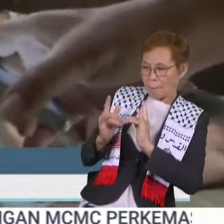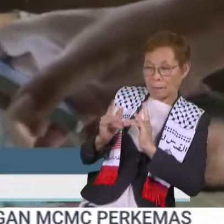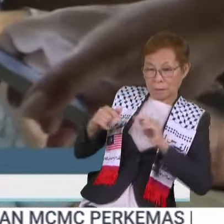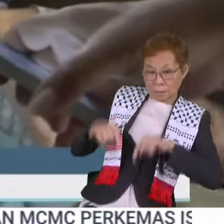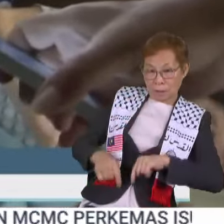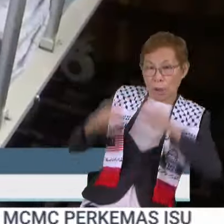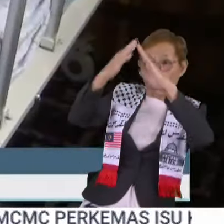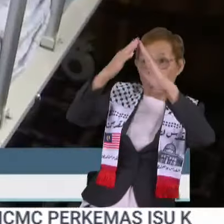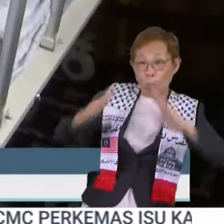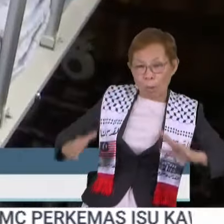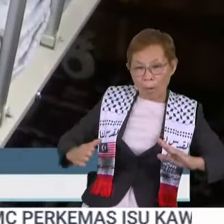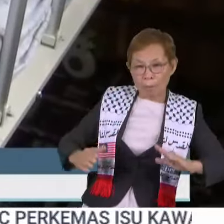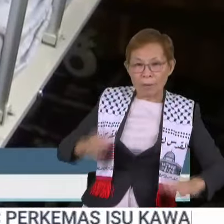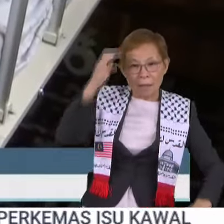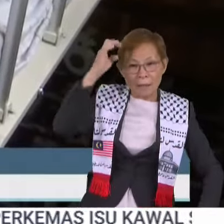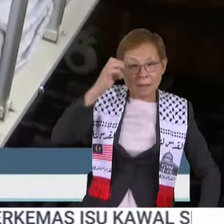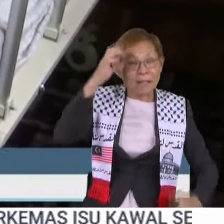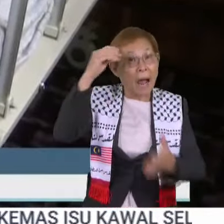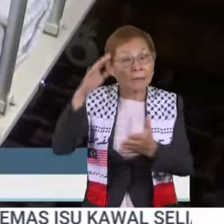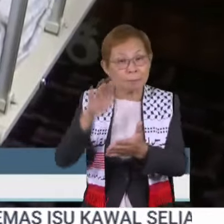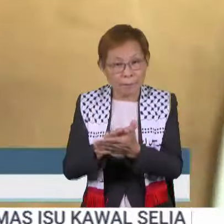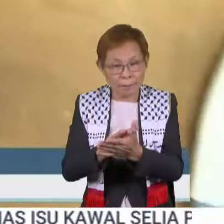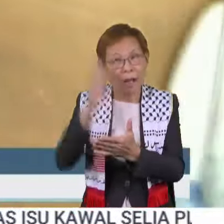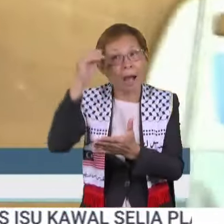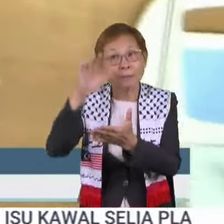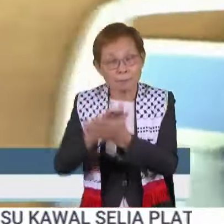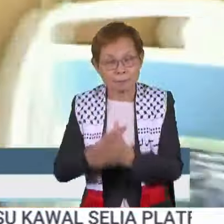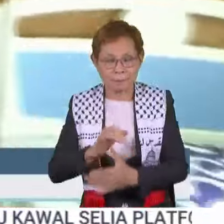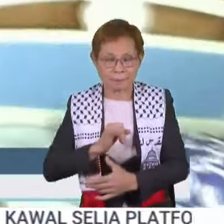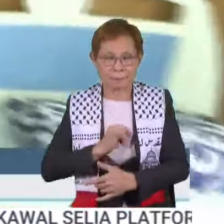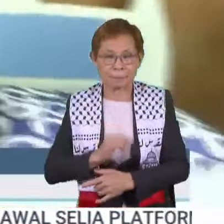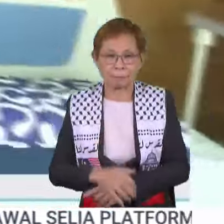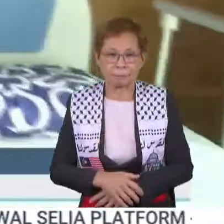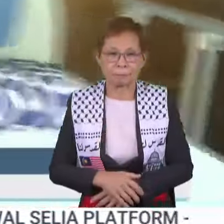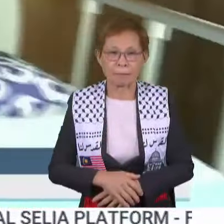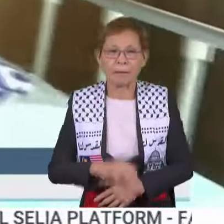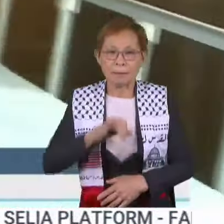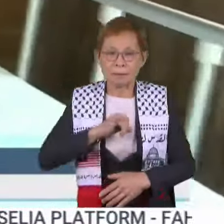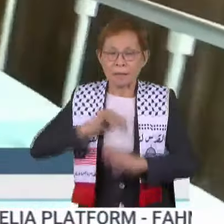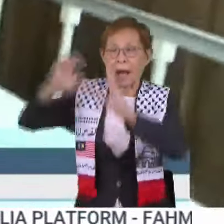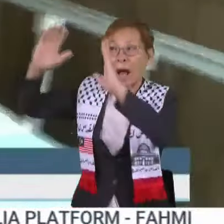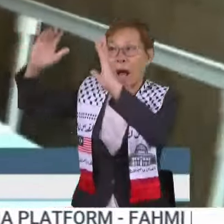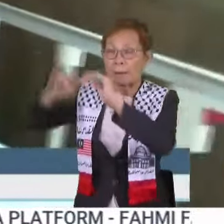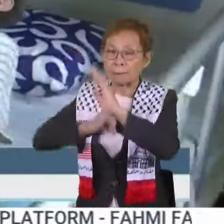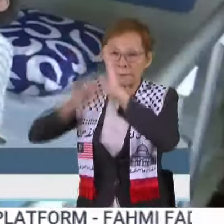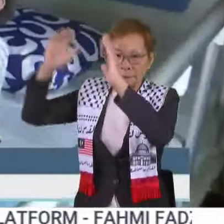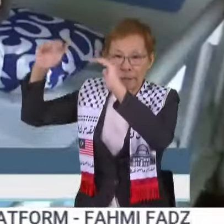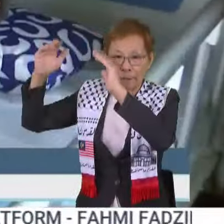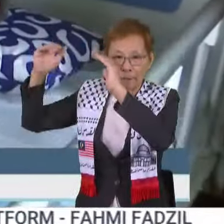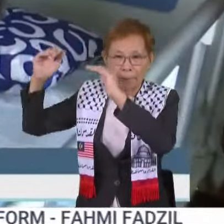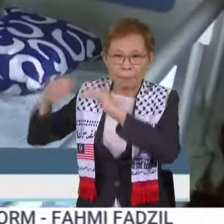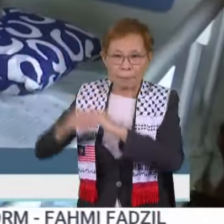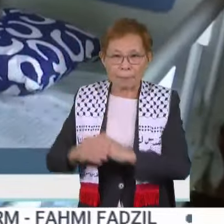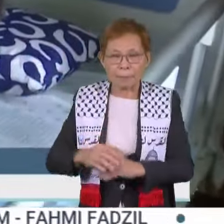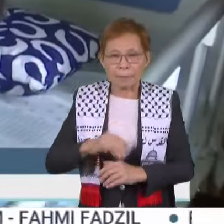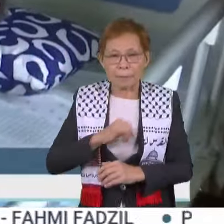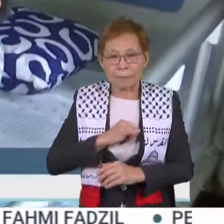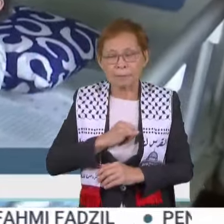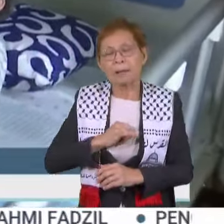sini rumah pada Encik langkab suami saya dan saya harap mereka saya